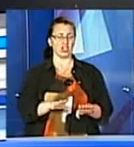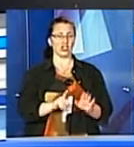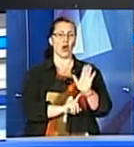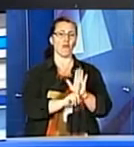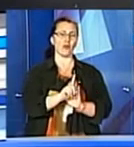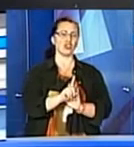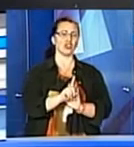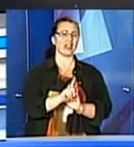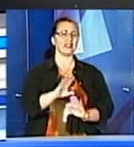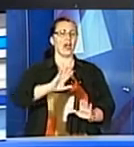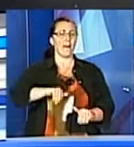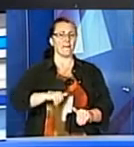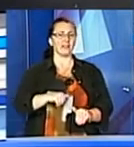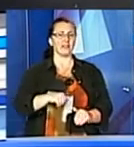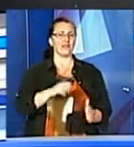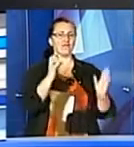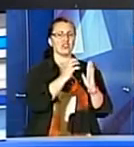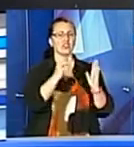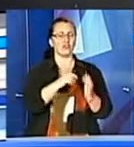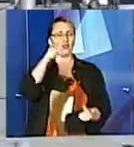після встановлення відповідних дорожніх знаків.